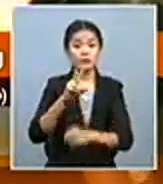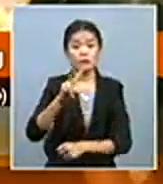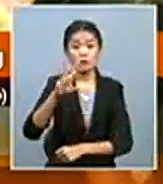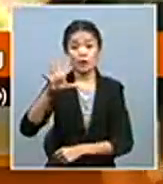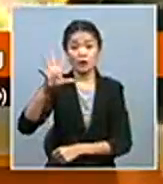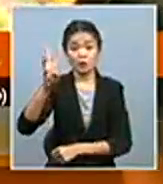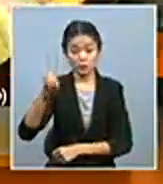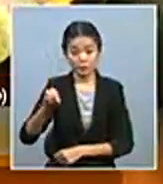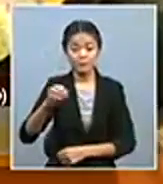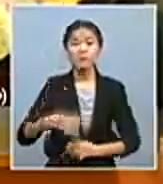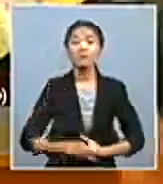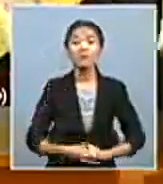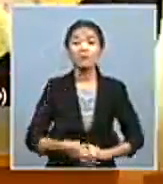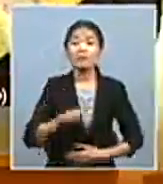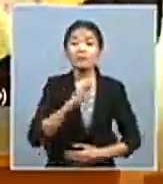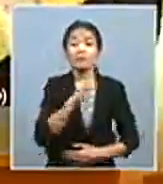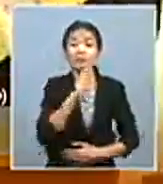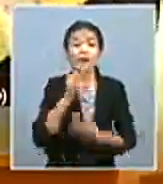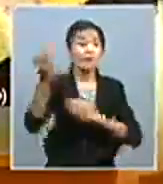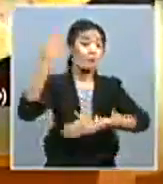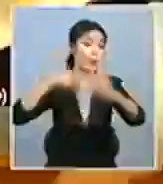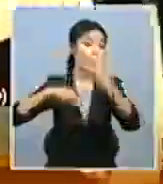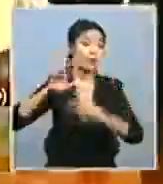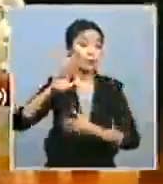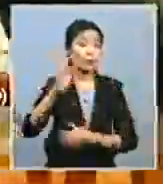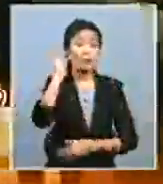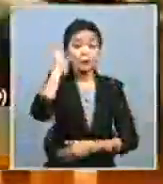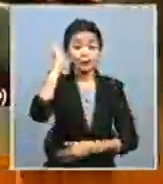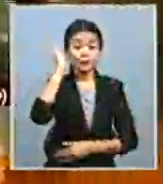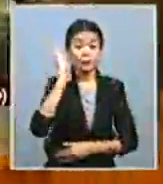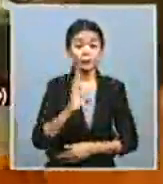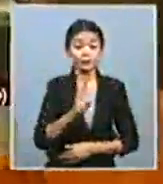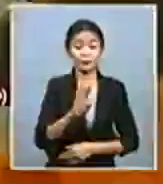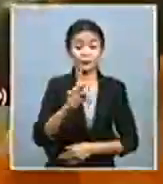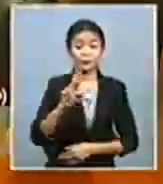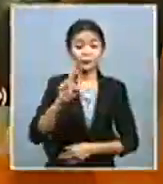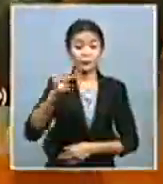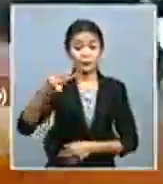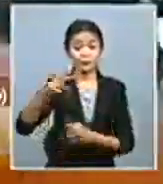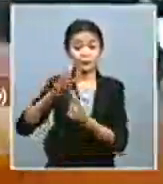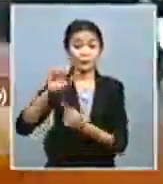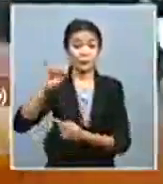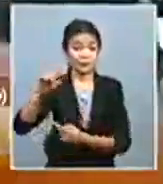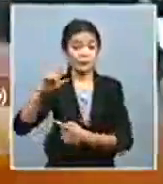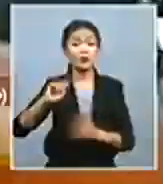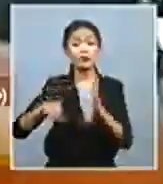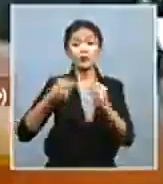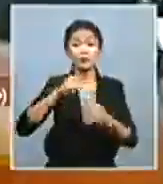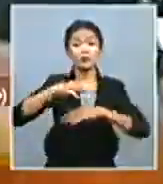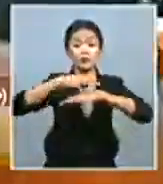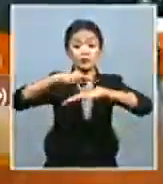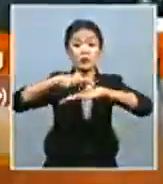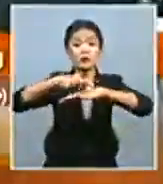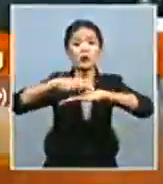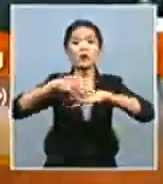ค่ะ ครับถ้าจะดูประวัติของคุณบรรหารศิลปะอาชานะครับขอเริ่มต้นด้วยการดำรงตำแหน่งเป็นนายกรัฐมนตรีคนที่